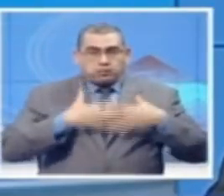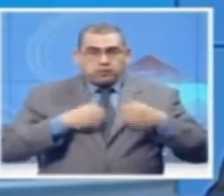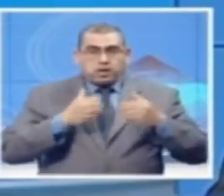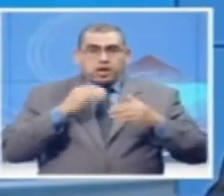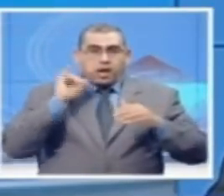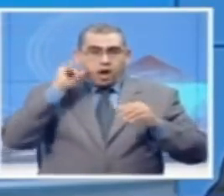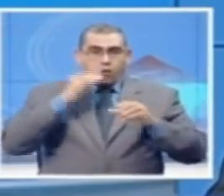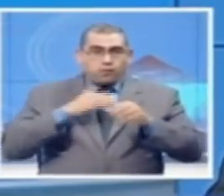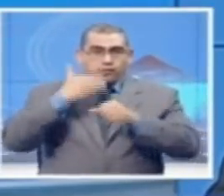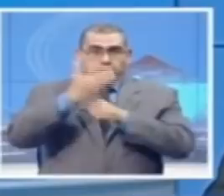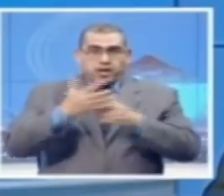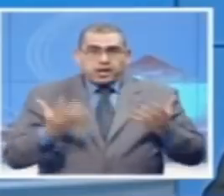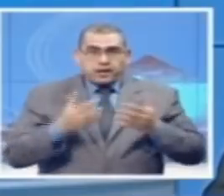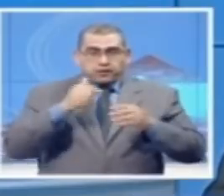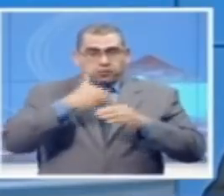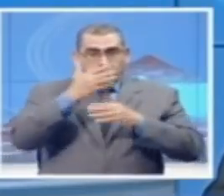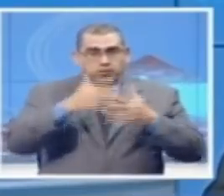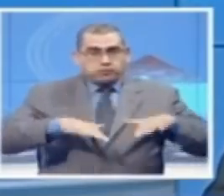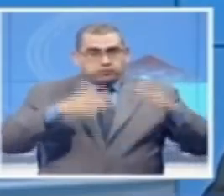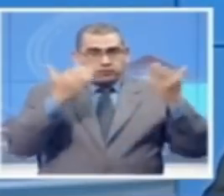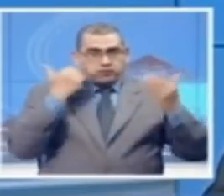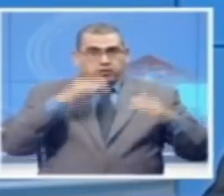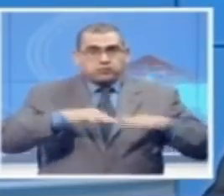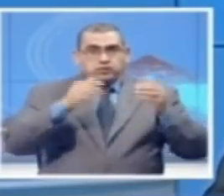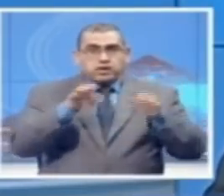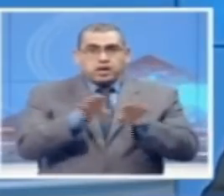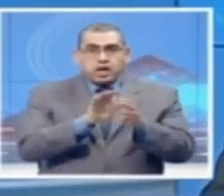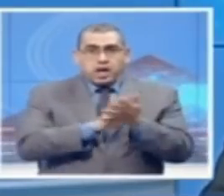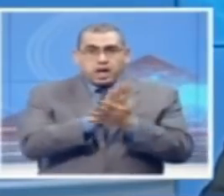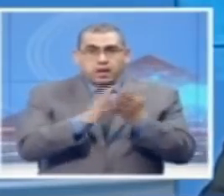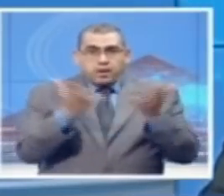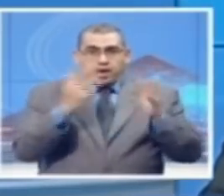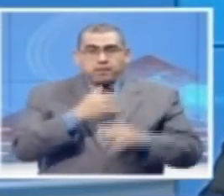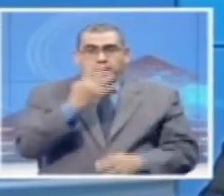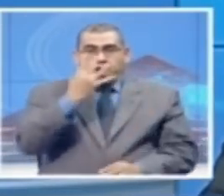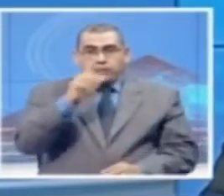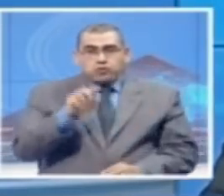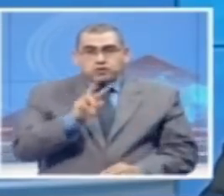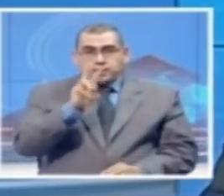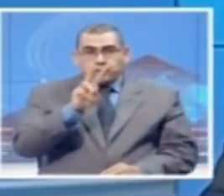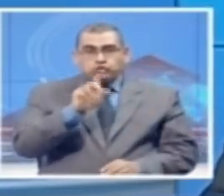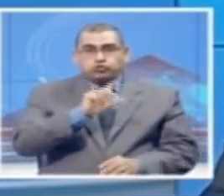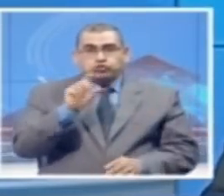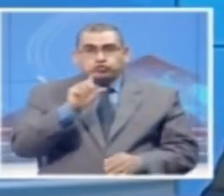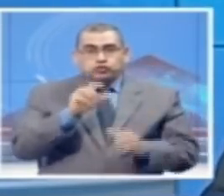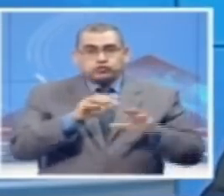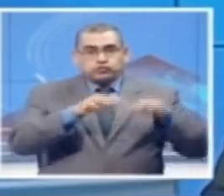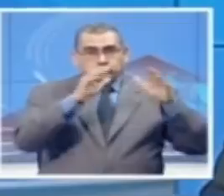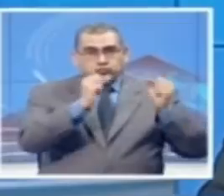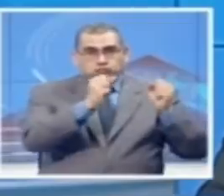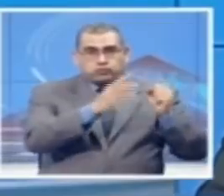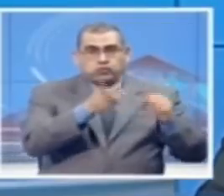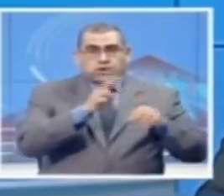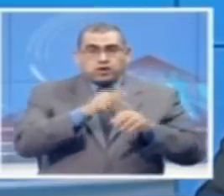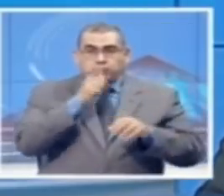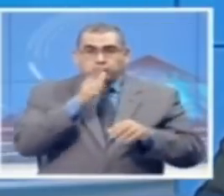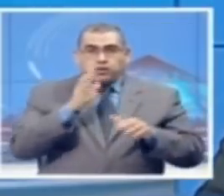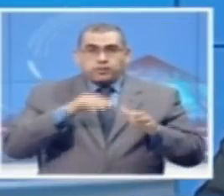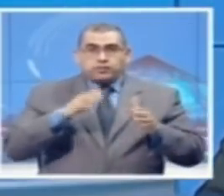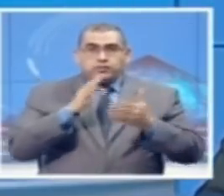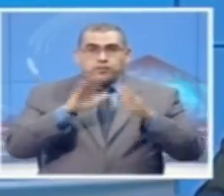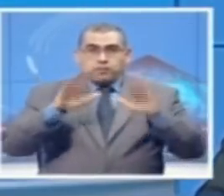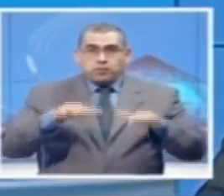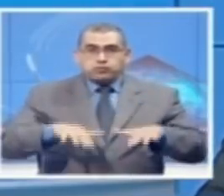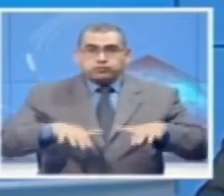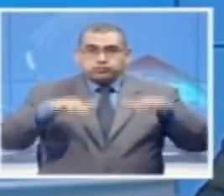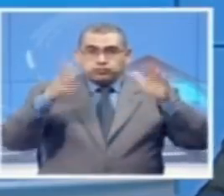عيد الأضحى المبارك، موضحا أن مخزون القمح يكفي لأربعة وسبعة من عشرة من الأشهر،